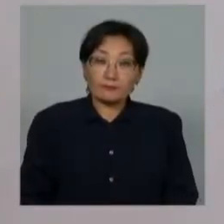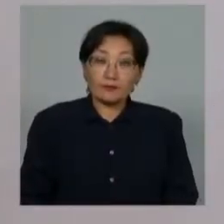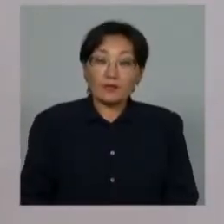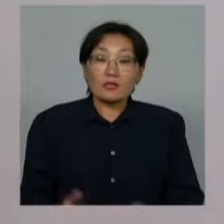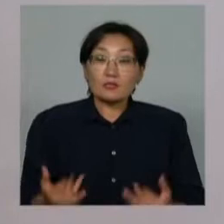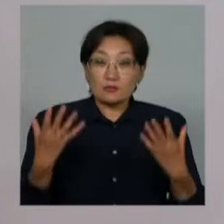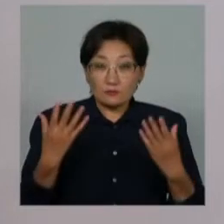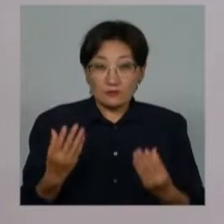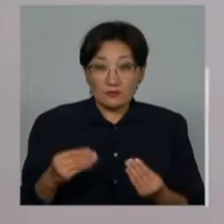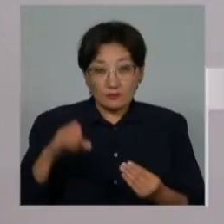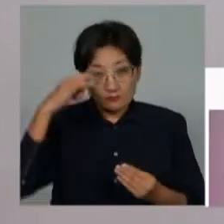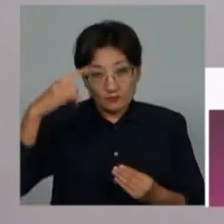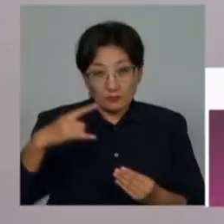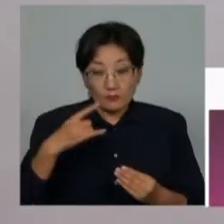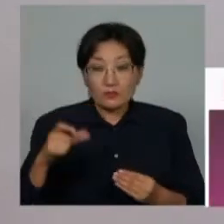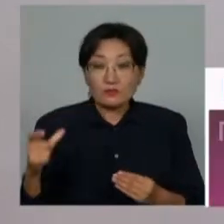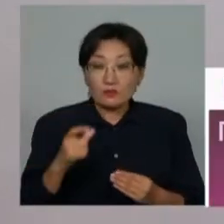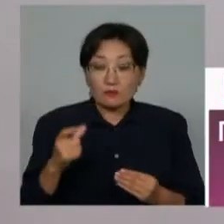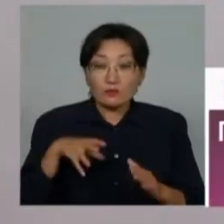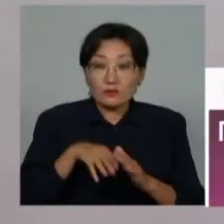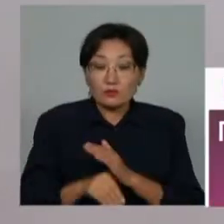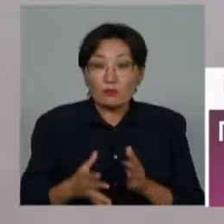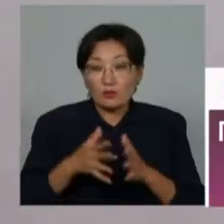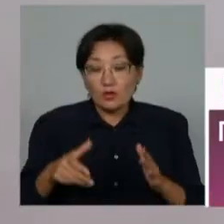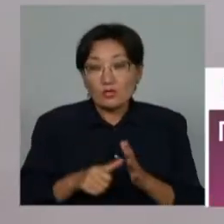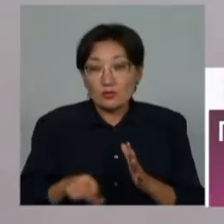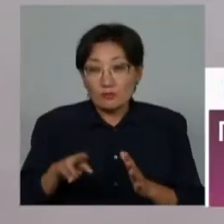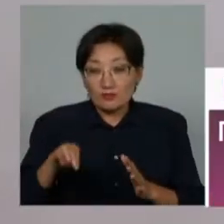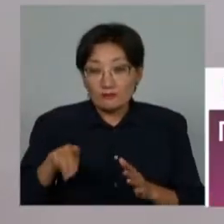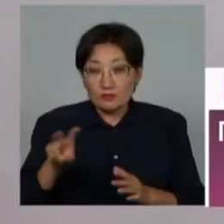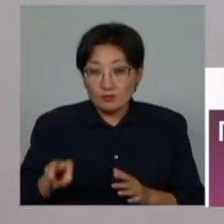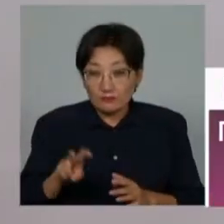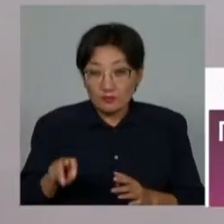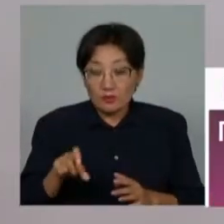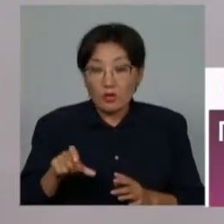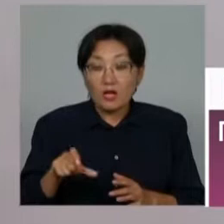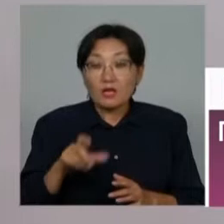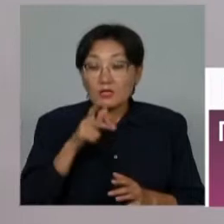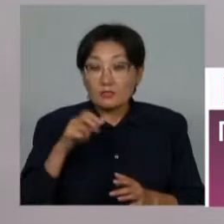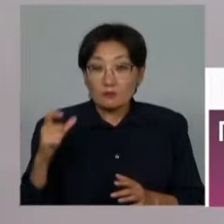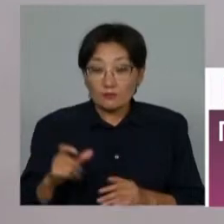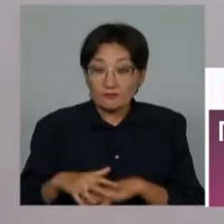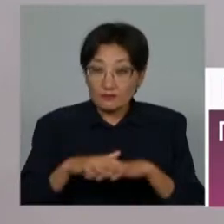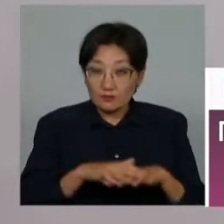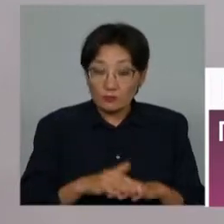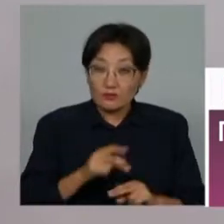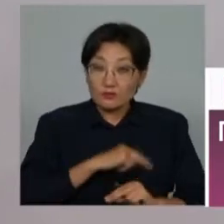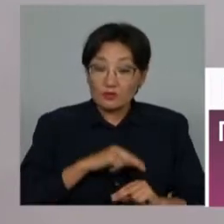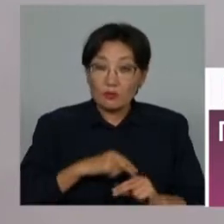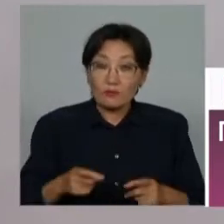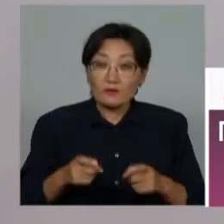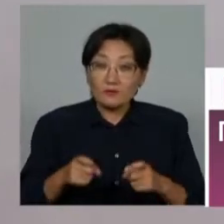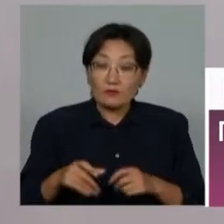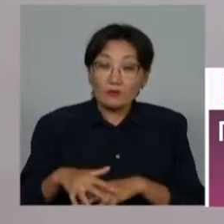На сегодняшний день в казахстанскую экономику вложено более 6 миллиардов долларов корейских инвестиций. Я считаю, что работу по